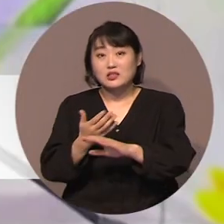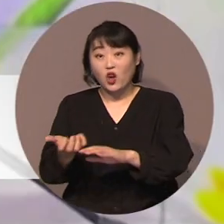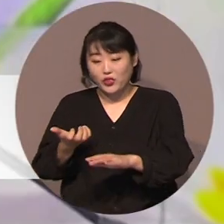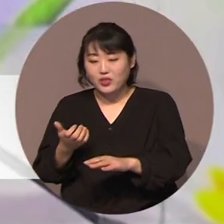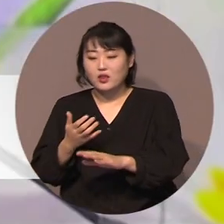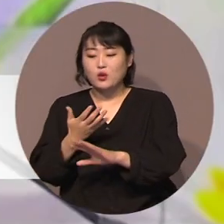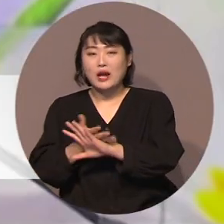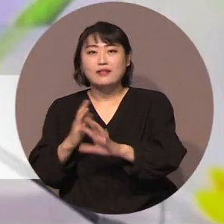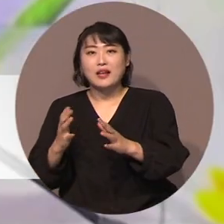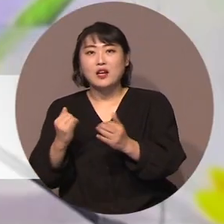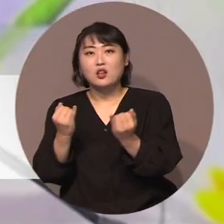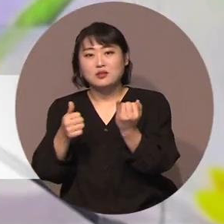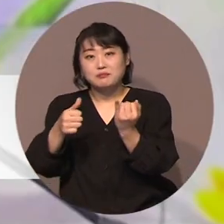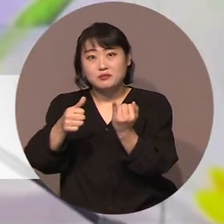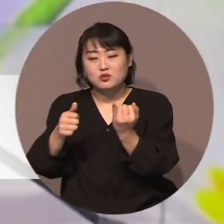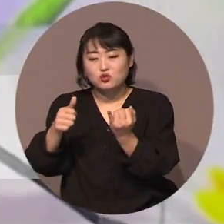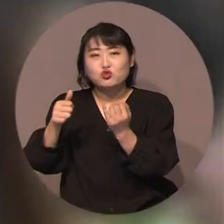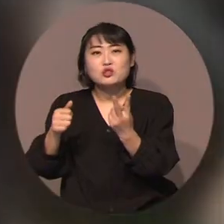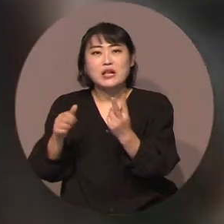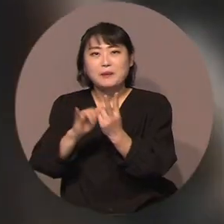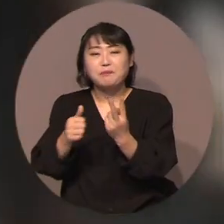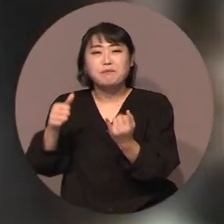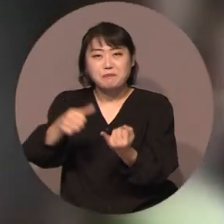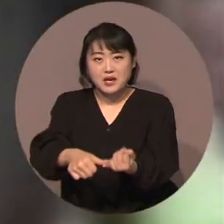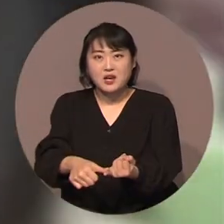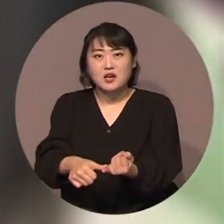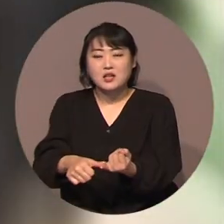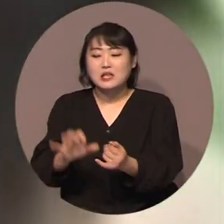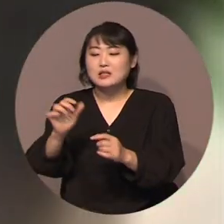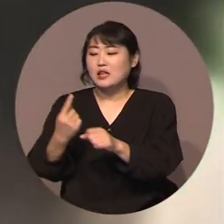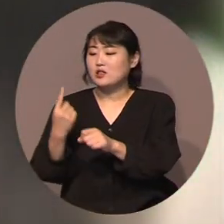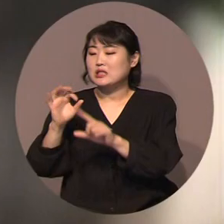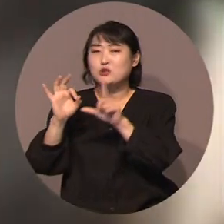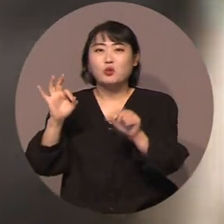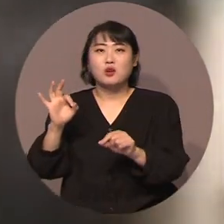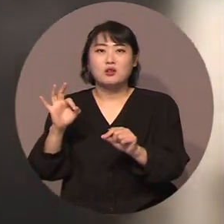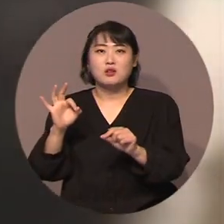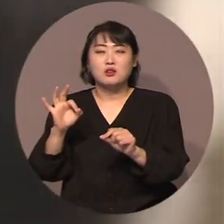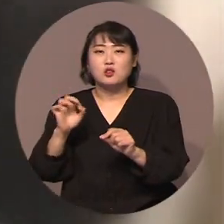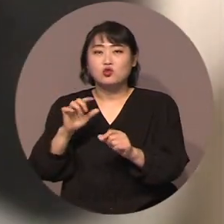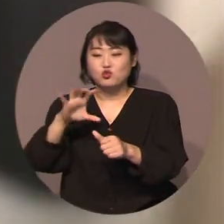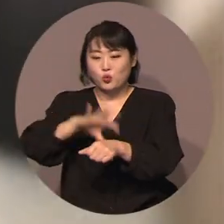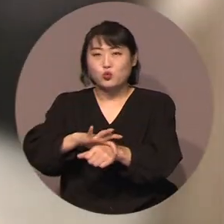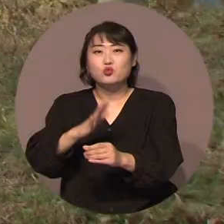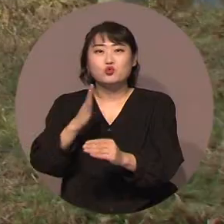여신도 2명을 성폭행한 혐의로 지난해 10월 구속 기소돼 재판을 받고 있습니다